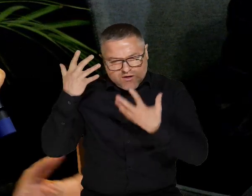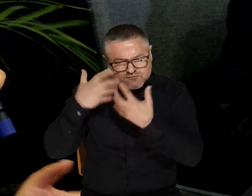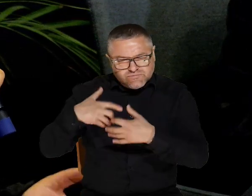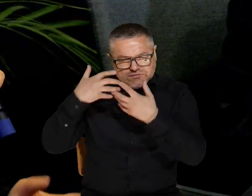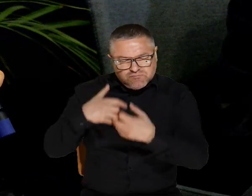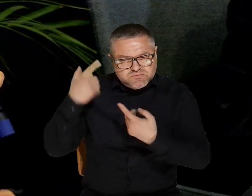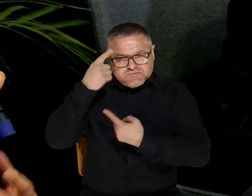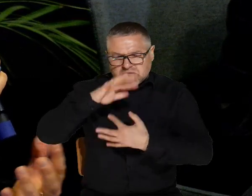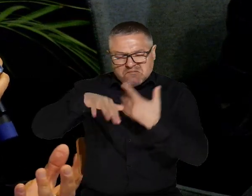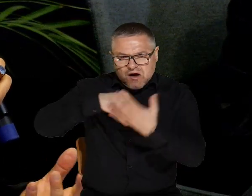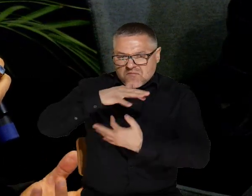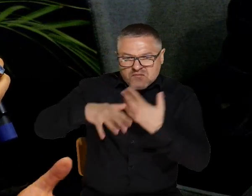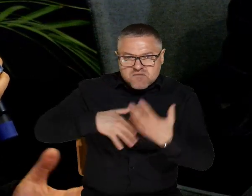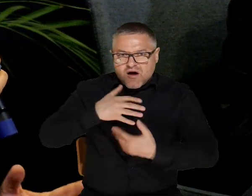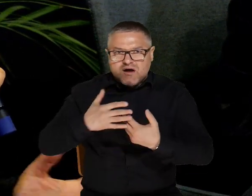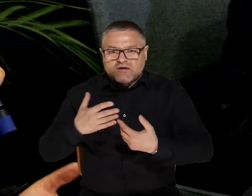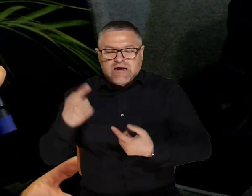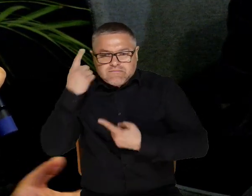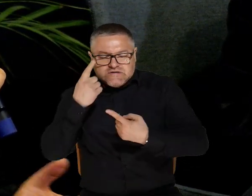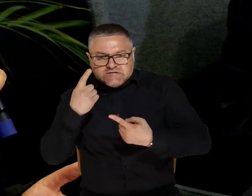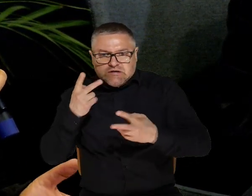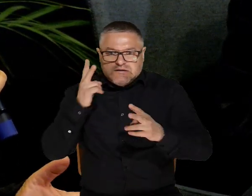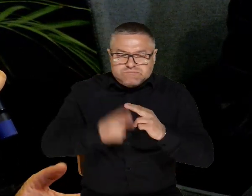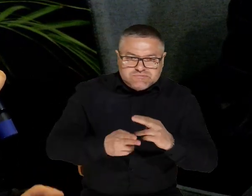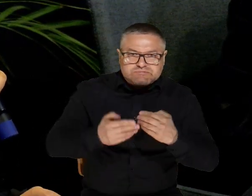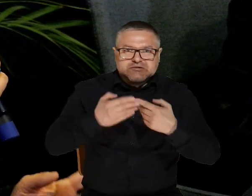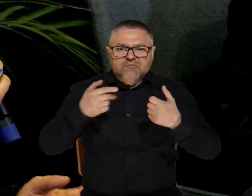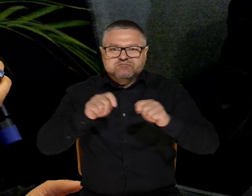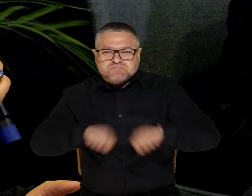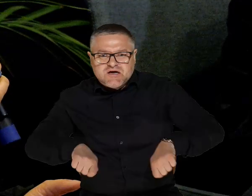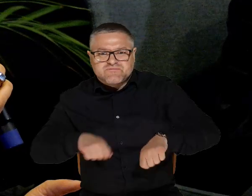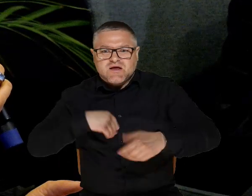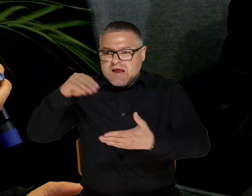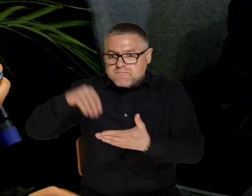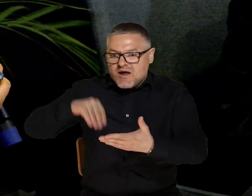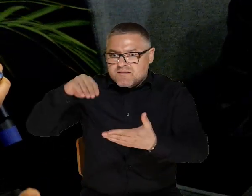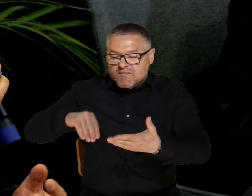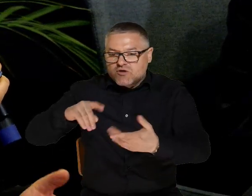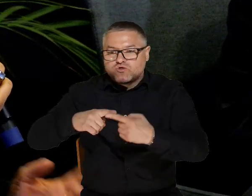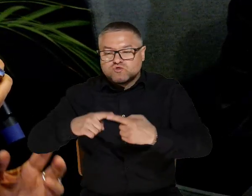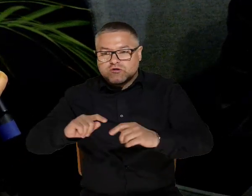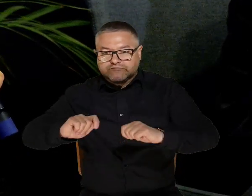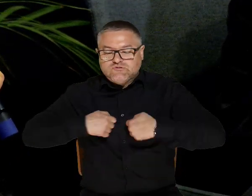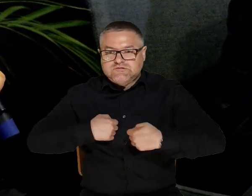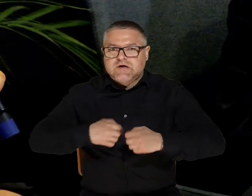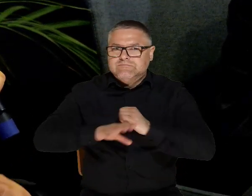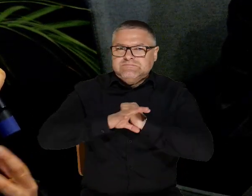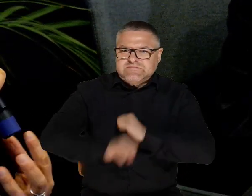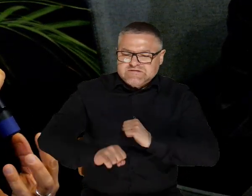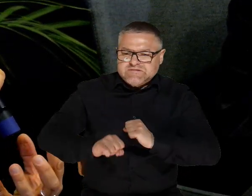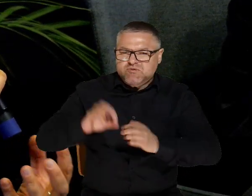są chaotyczne, często nie kończymy tych myśli, ucinamy je w połowie. Kiedy piszemy, to wymusza pewną dyscyplinę i